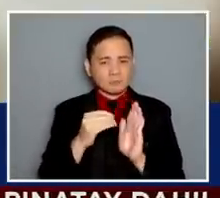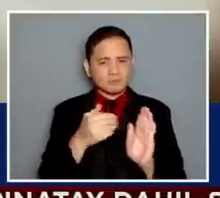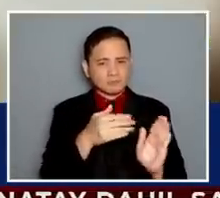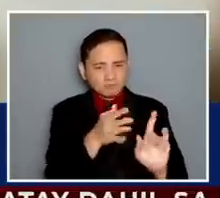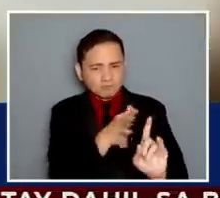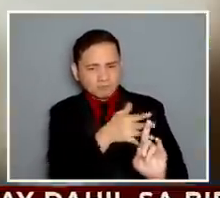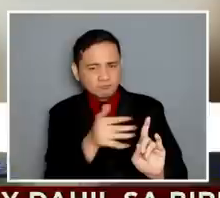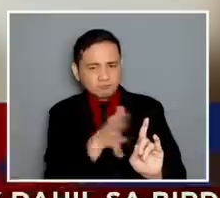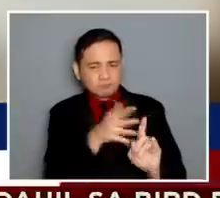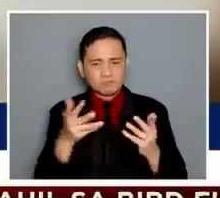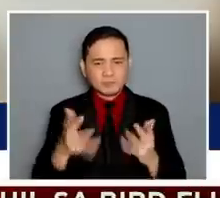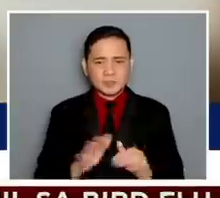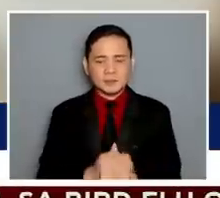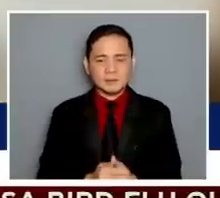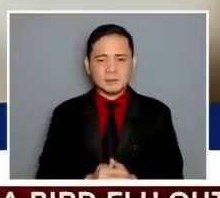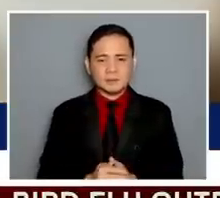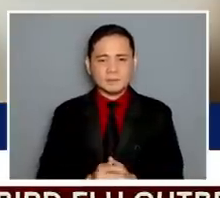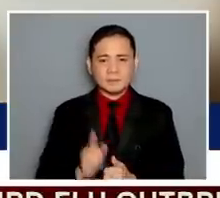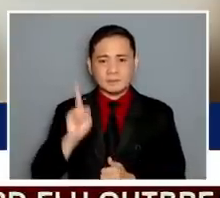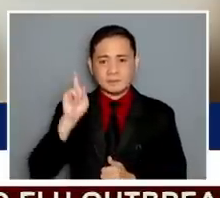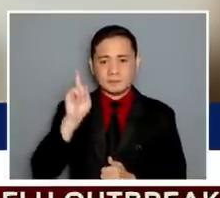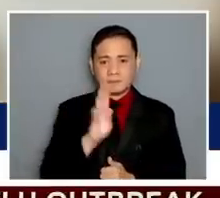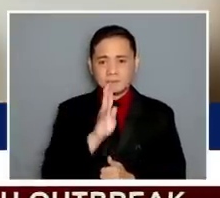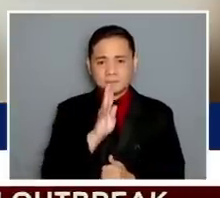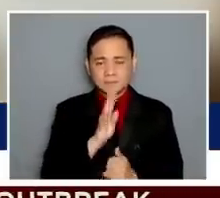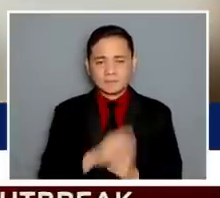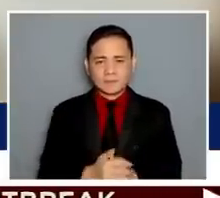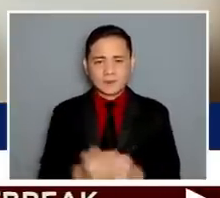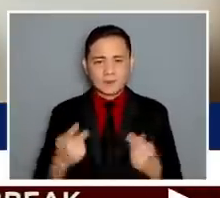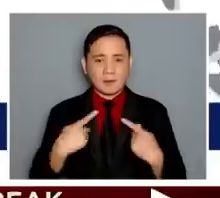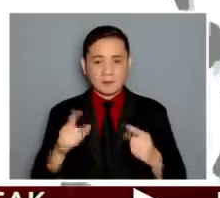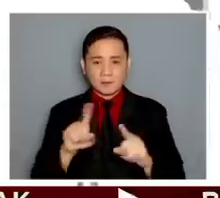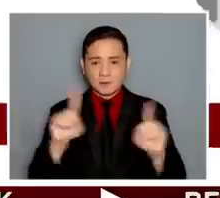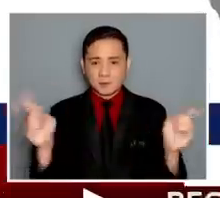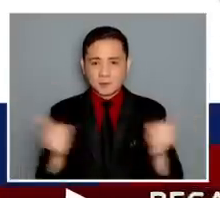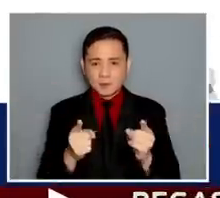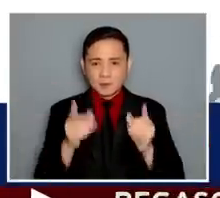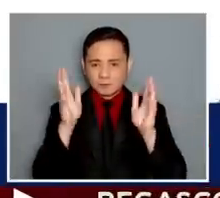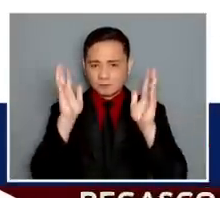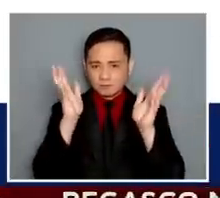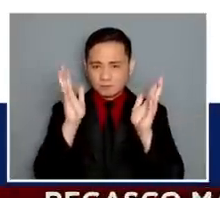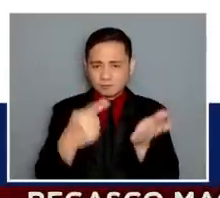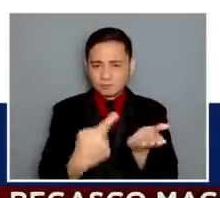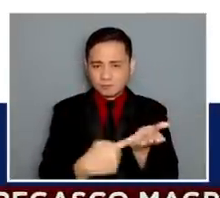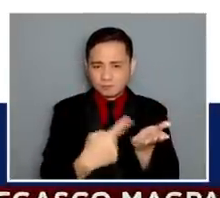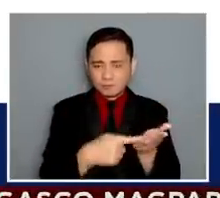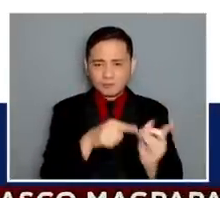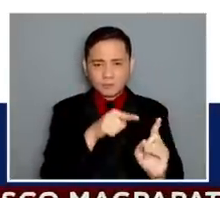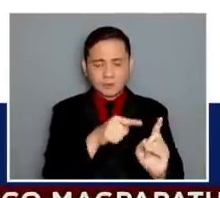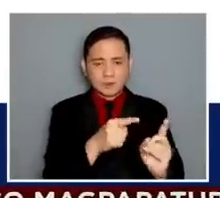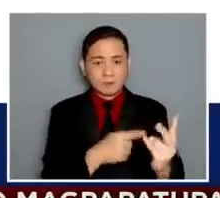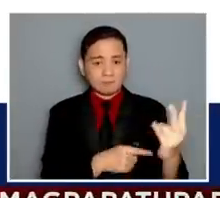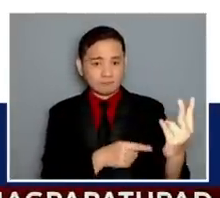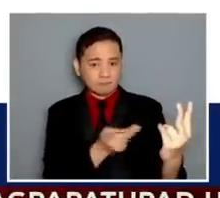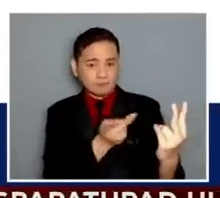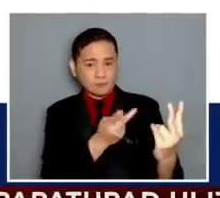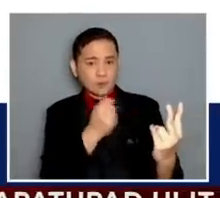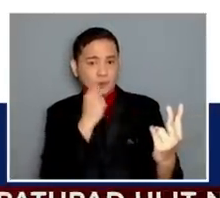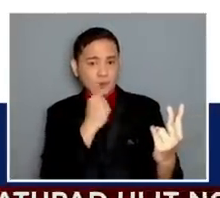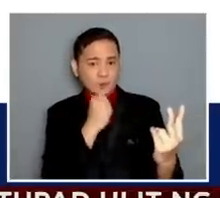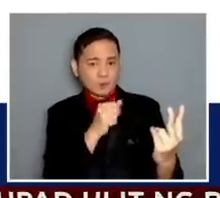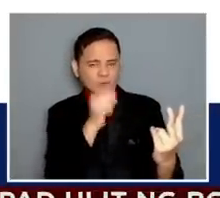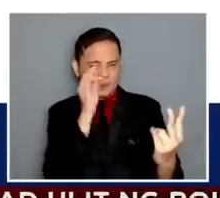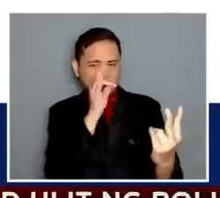small conversation na kung paano pumunta ng Chiang Mai, so he offered Kiela and a friend a tour,